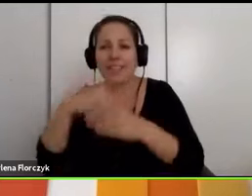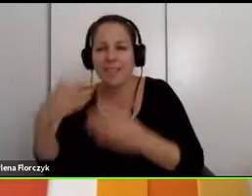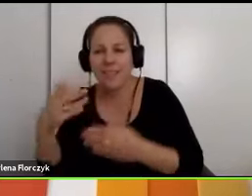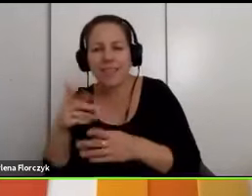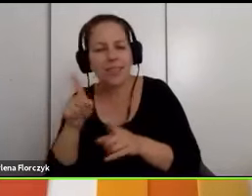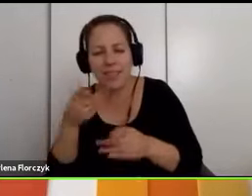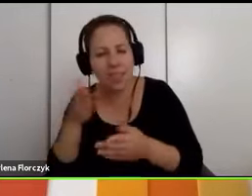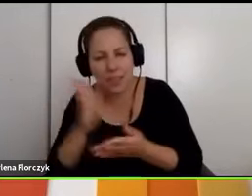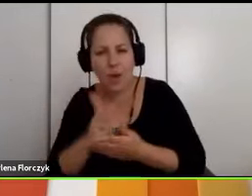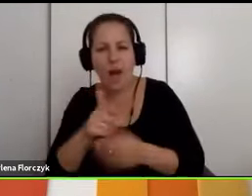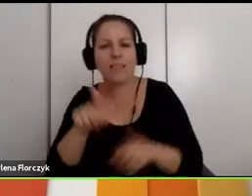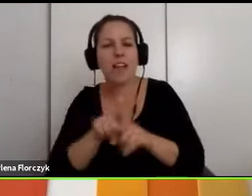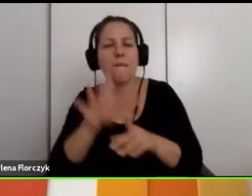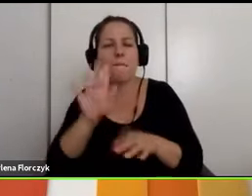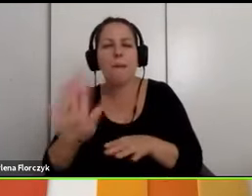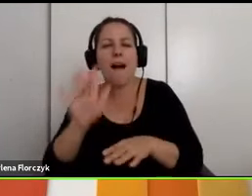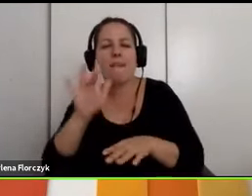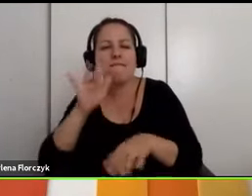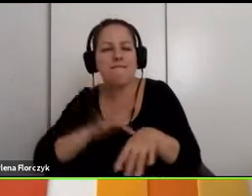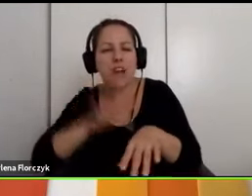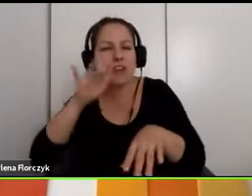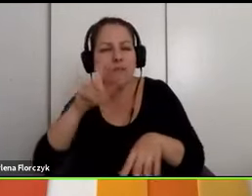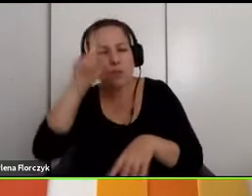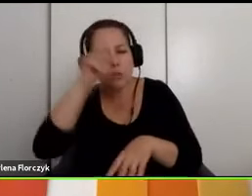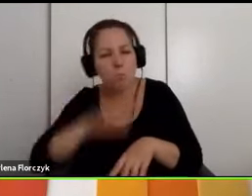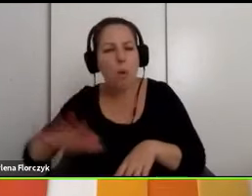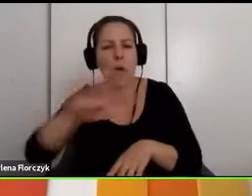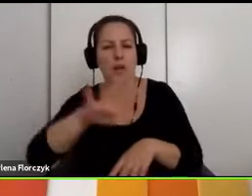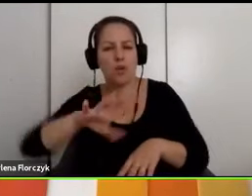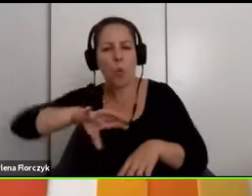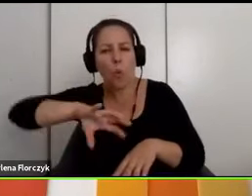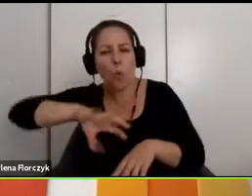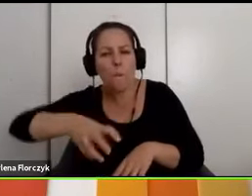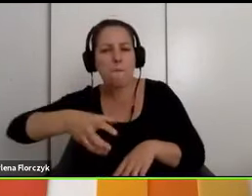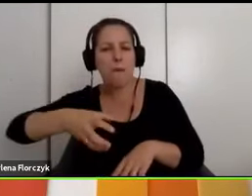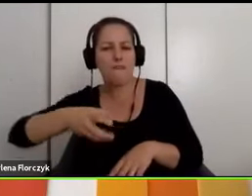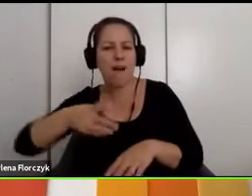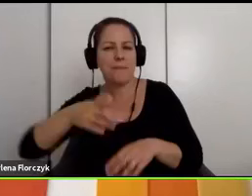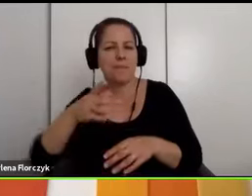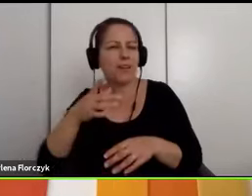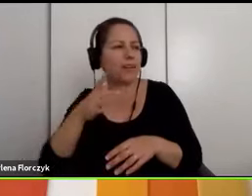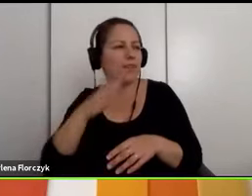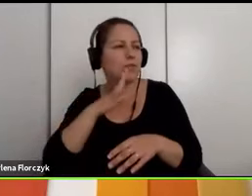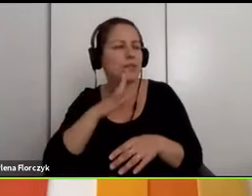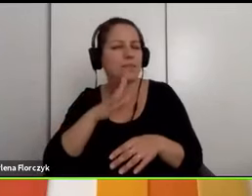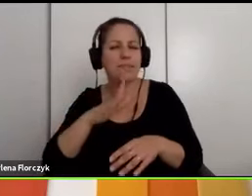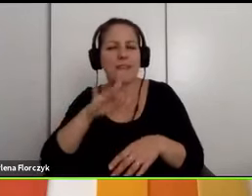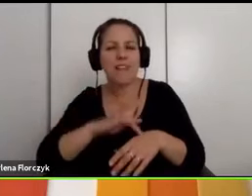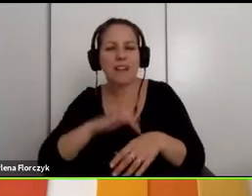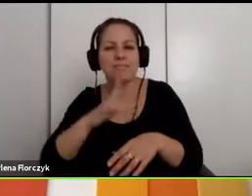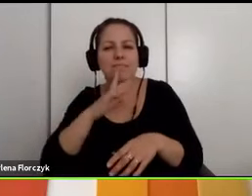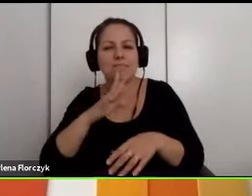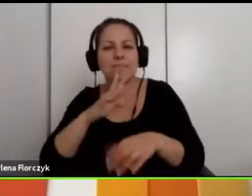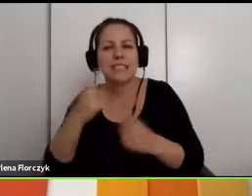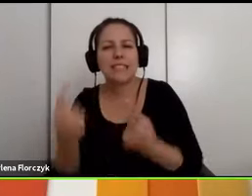jakąś taką wrażliwość społeczną, wrażliwość grupową, wrażliwość takiej